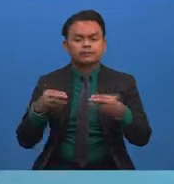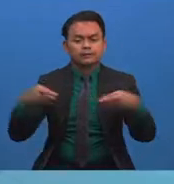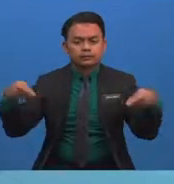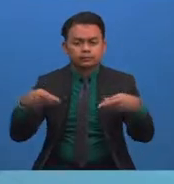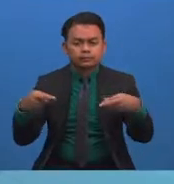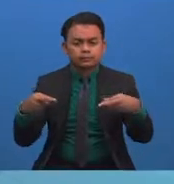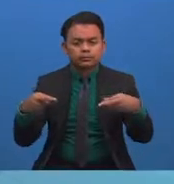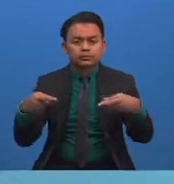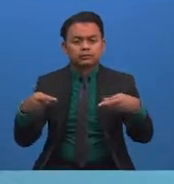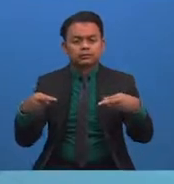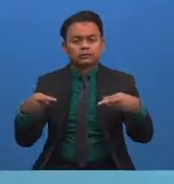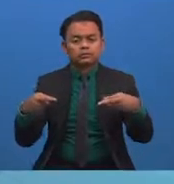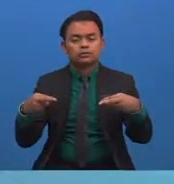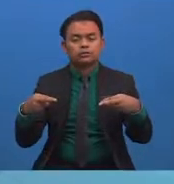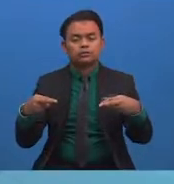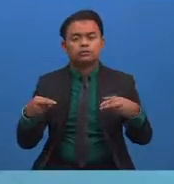mudah dikupas?